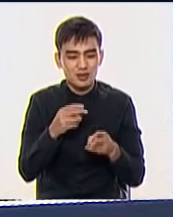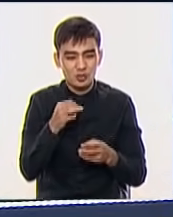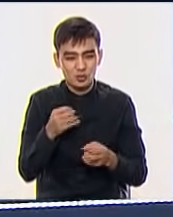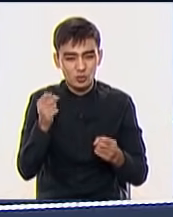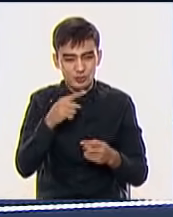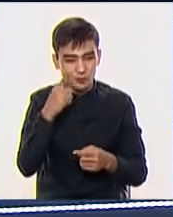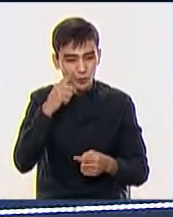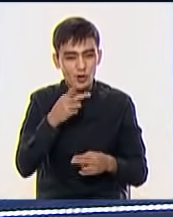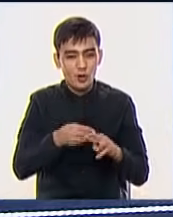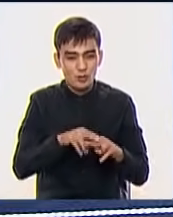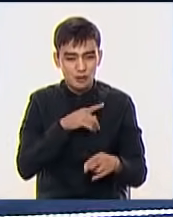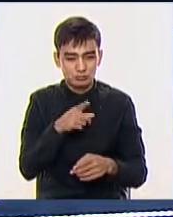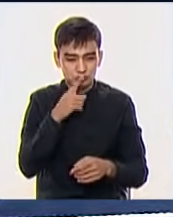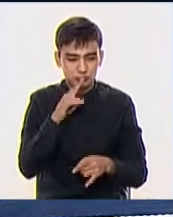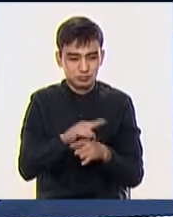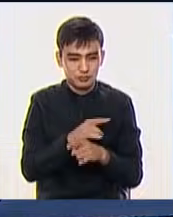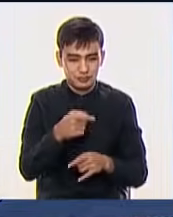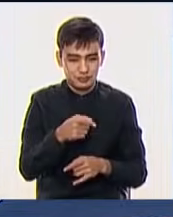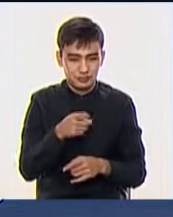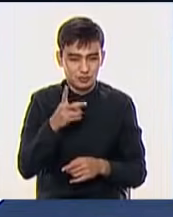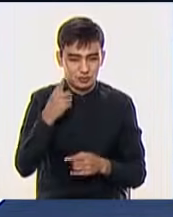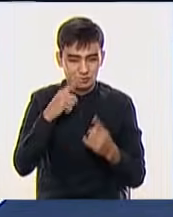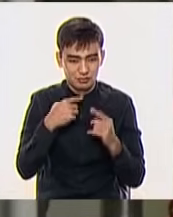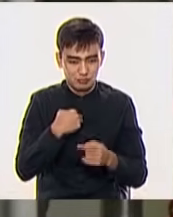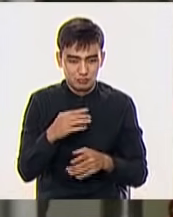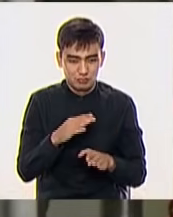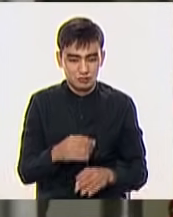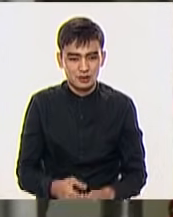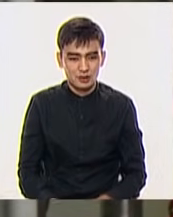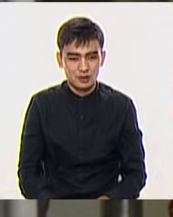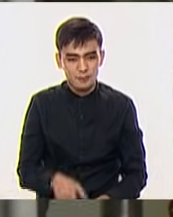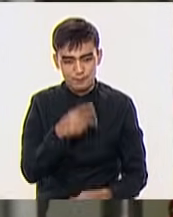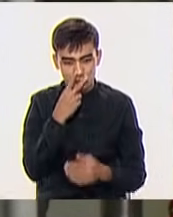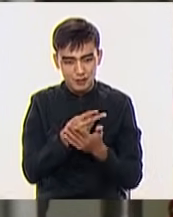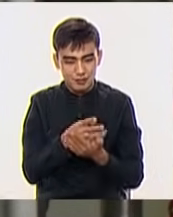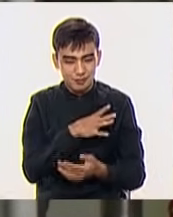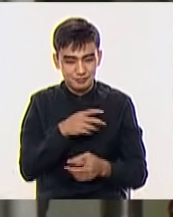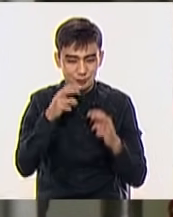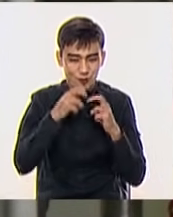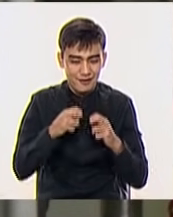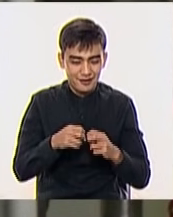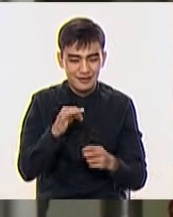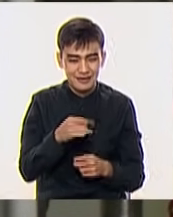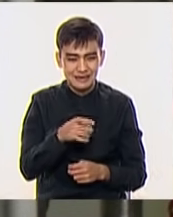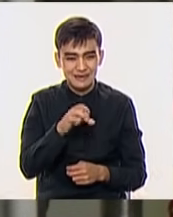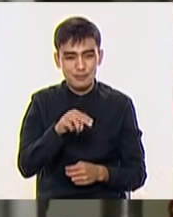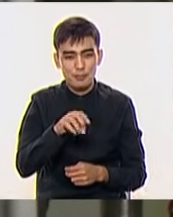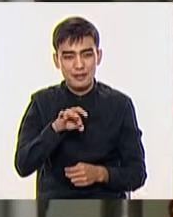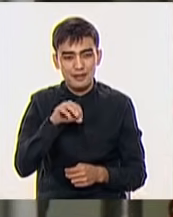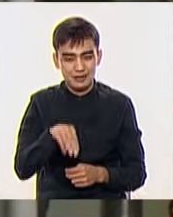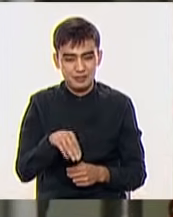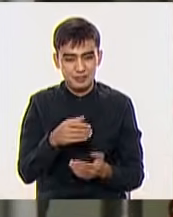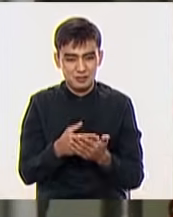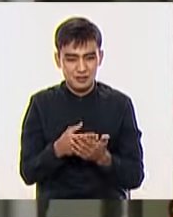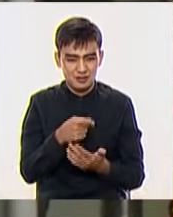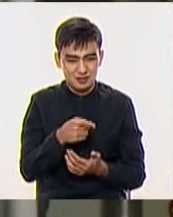производитель уверяет, что это подделка под их продукцию. Экспертиза показала, что спирта там, ну,